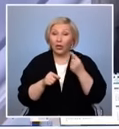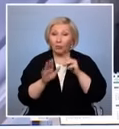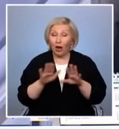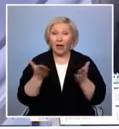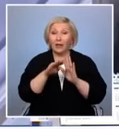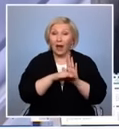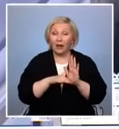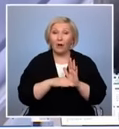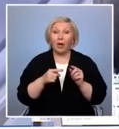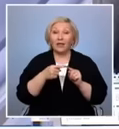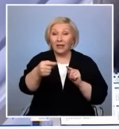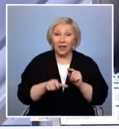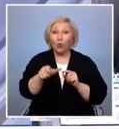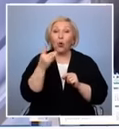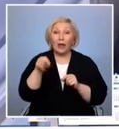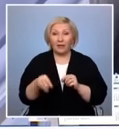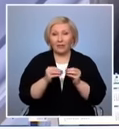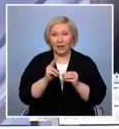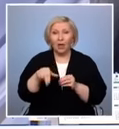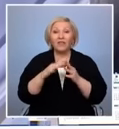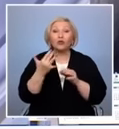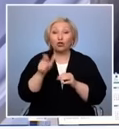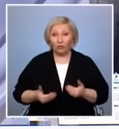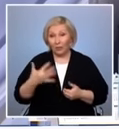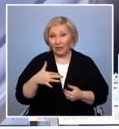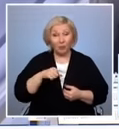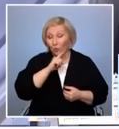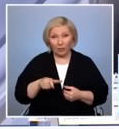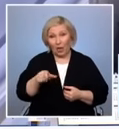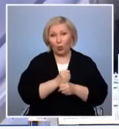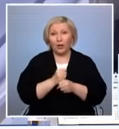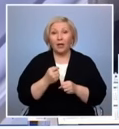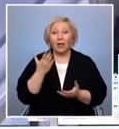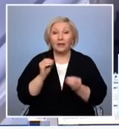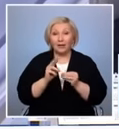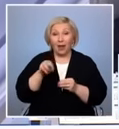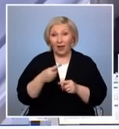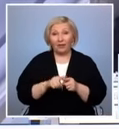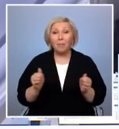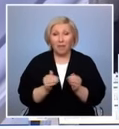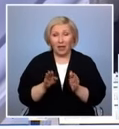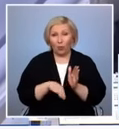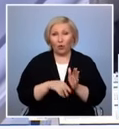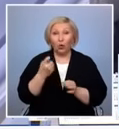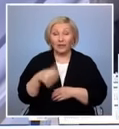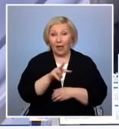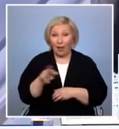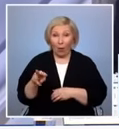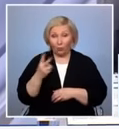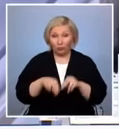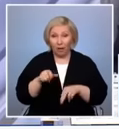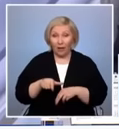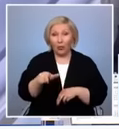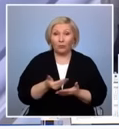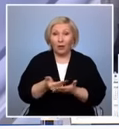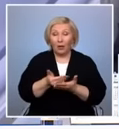том, что они нарушили закон, а вот иноагент Мурзагулов, он, значит, что-то там нарушил. Ну, так получается. Ну, это бред какой-то. Да? И вот